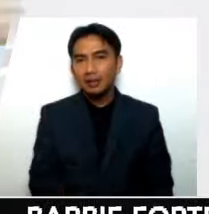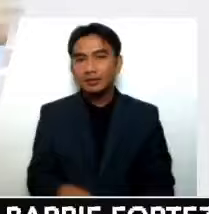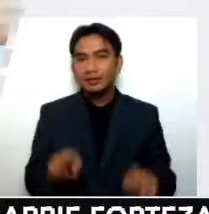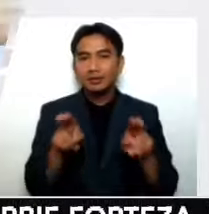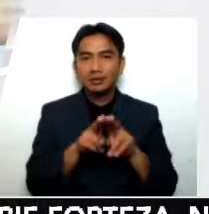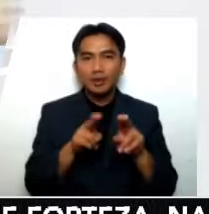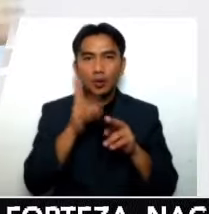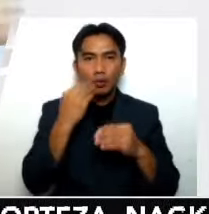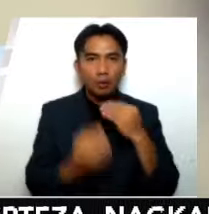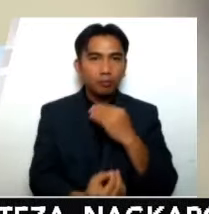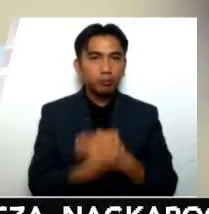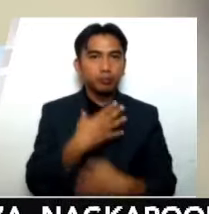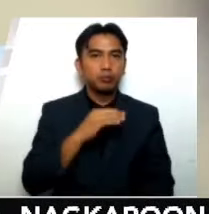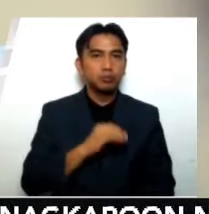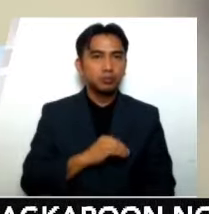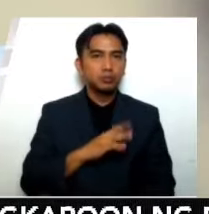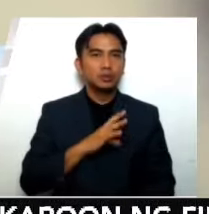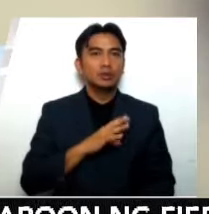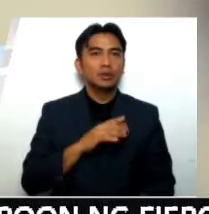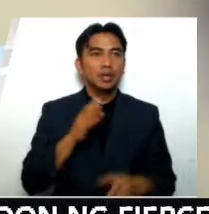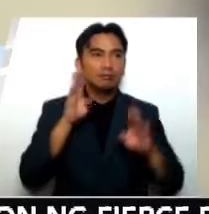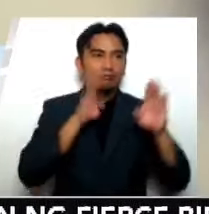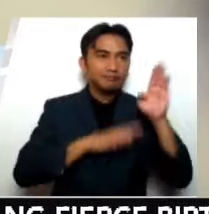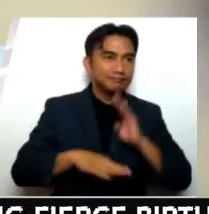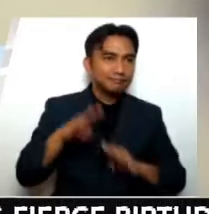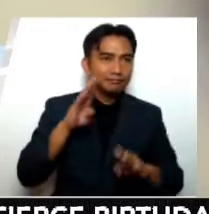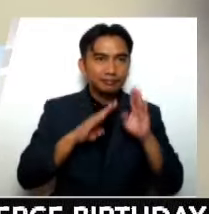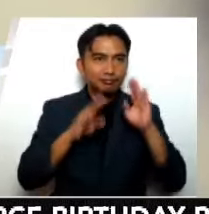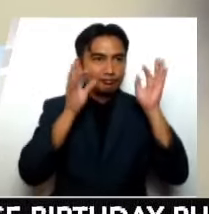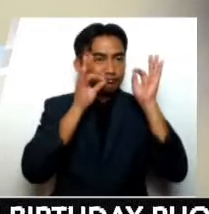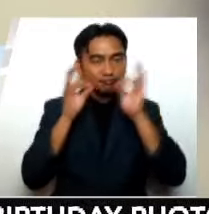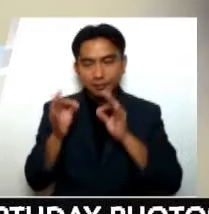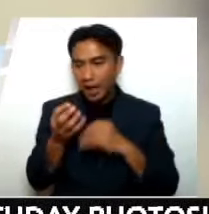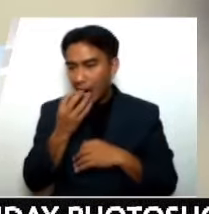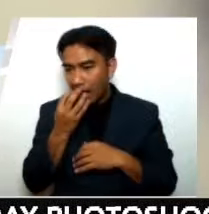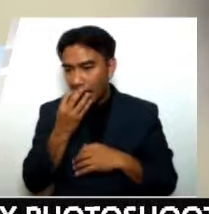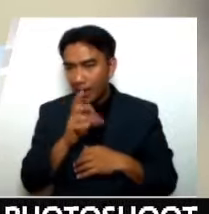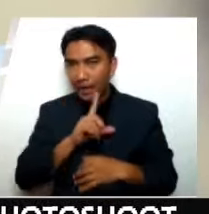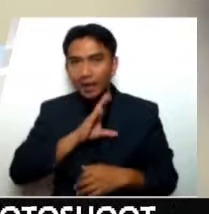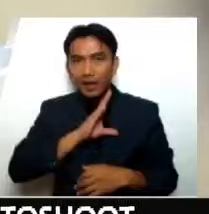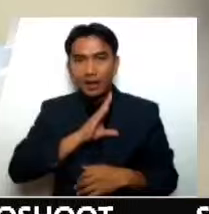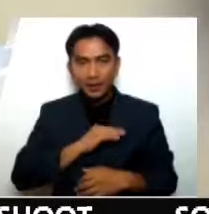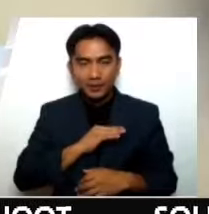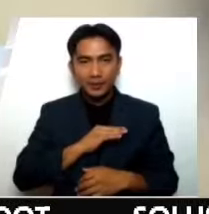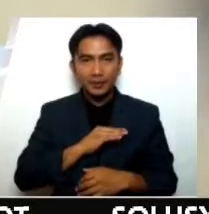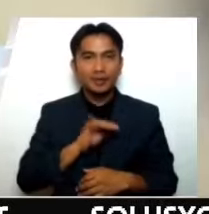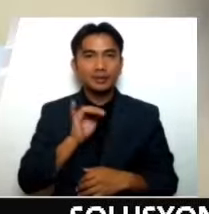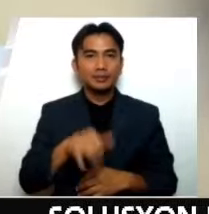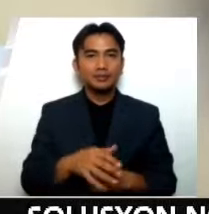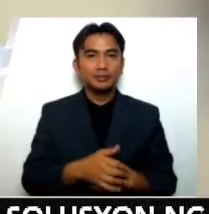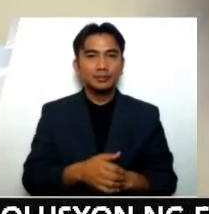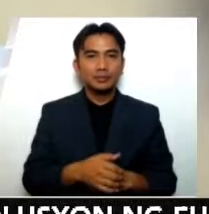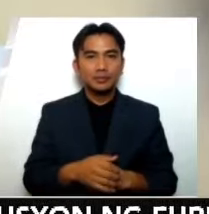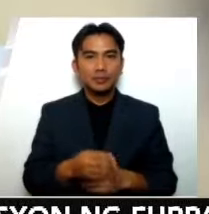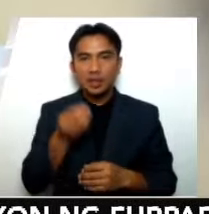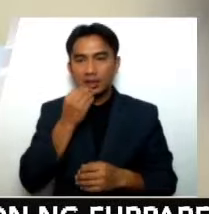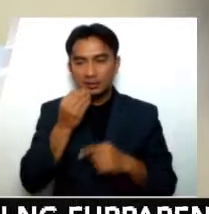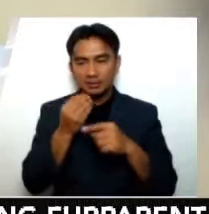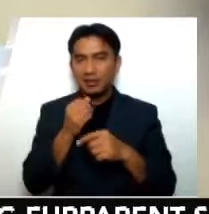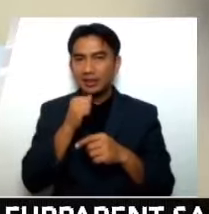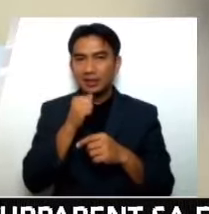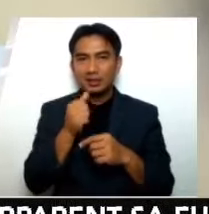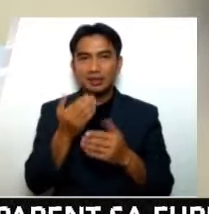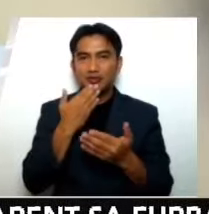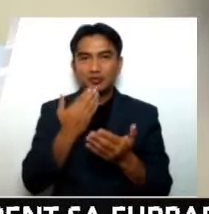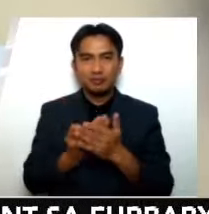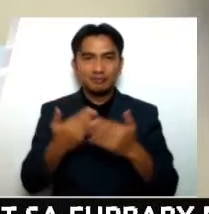mo sa pagkain. At usually, ang kinakain mo, hindi talaga healthy. It can be chocolates, no?